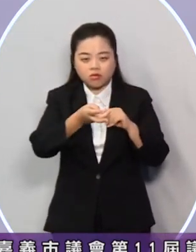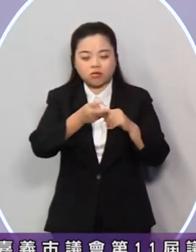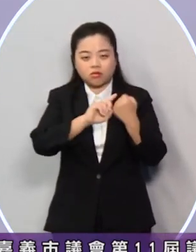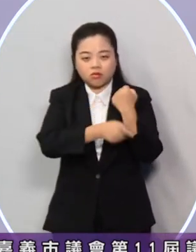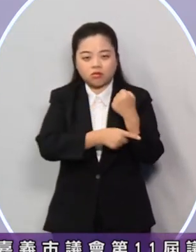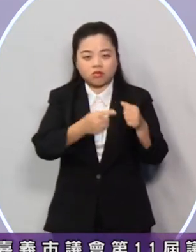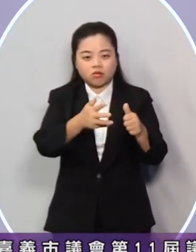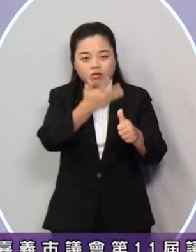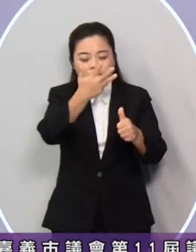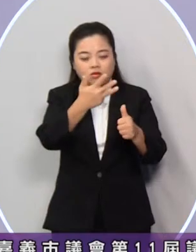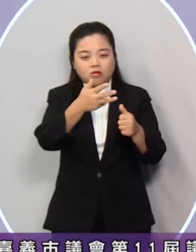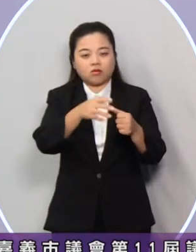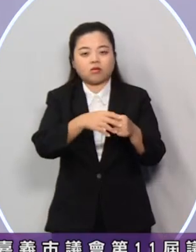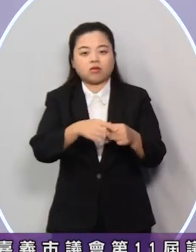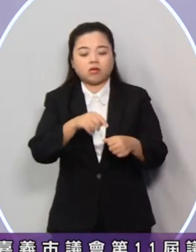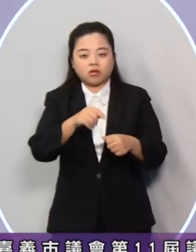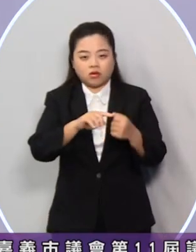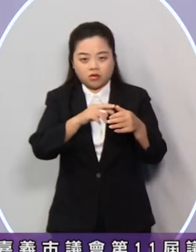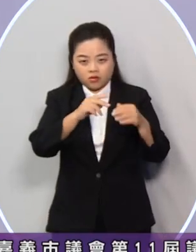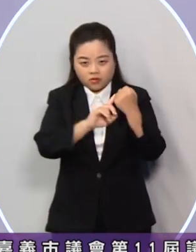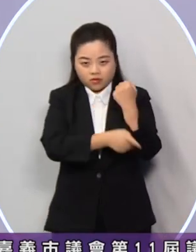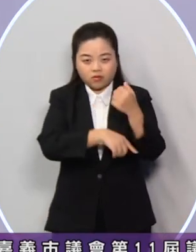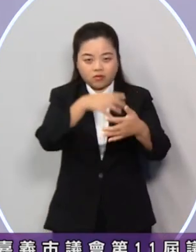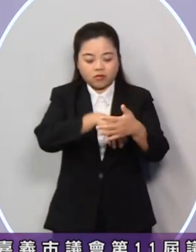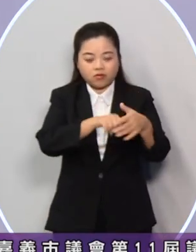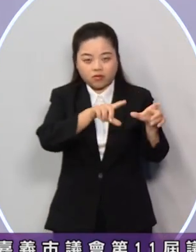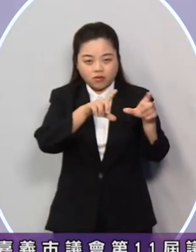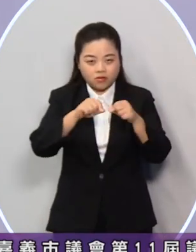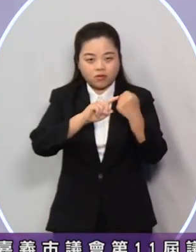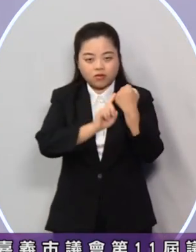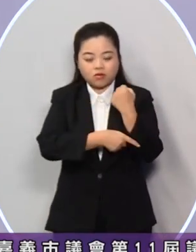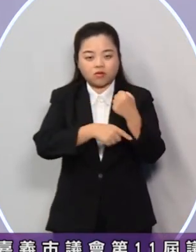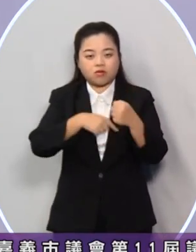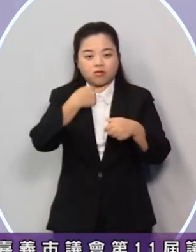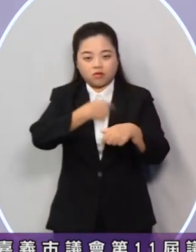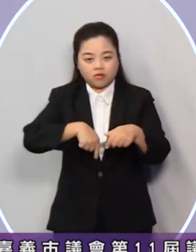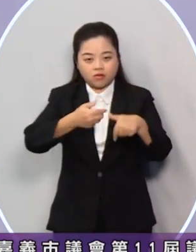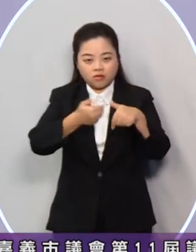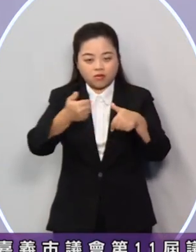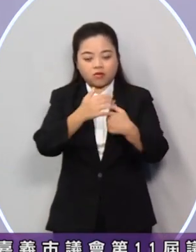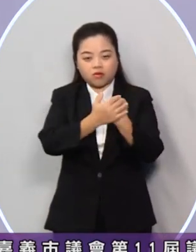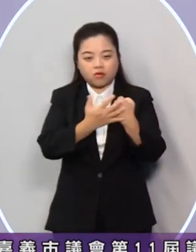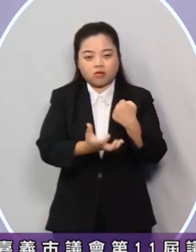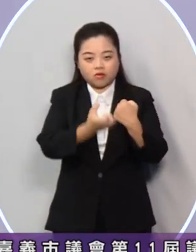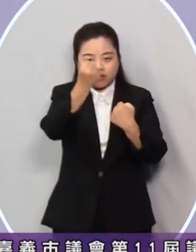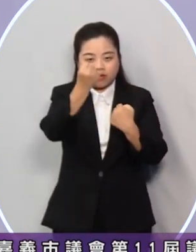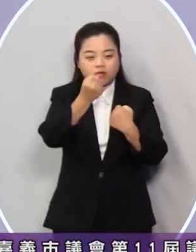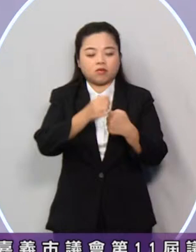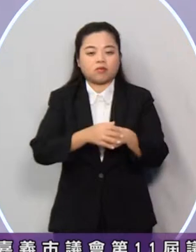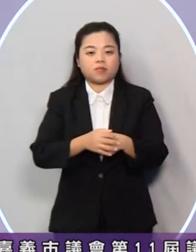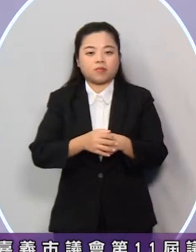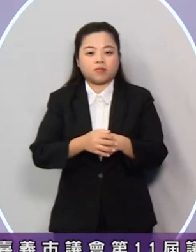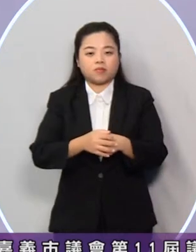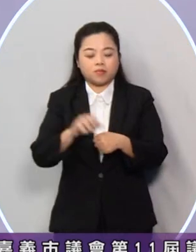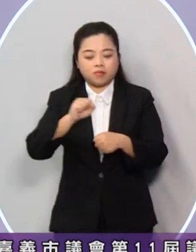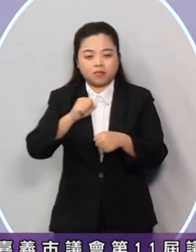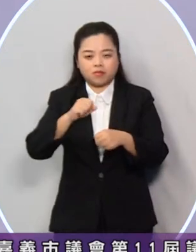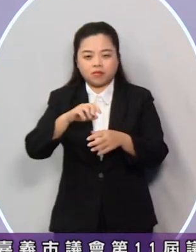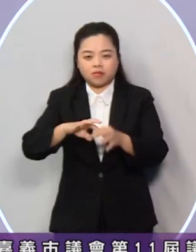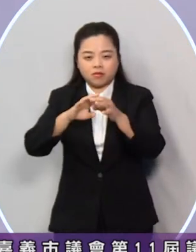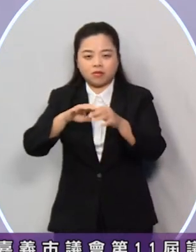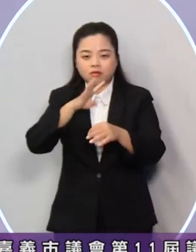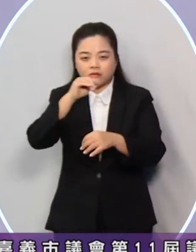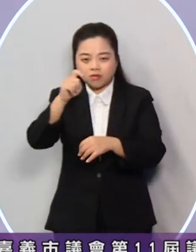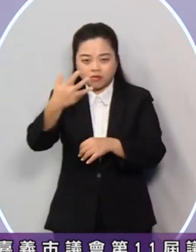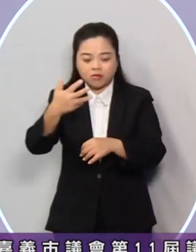例》第8条规定修法。有未成年依法所拥有的身份资讯受保护权，并不应年满18岁